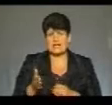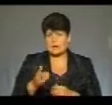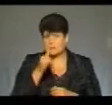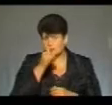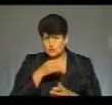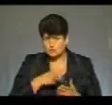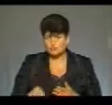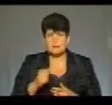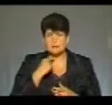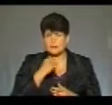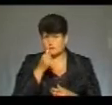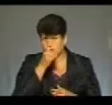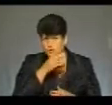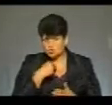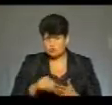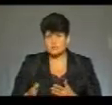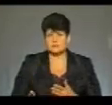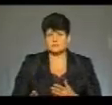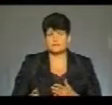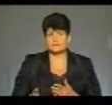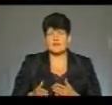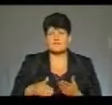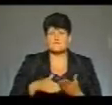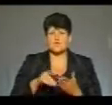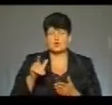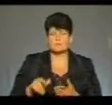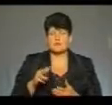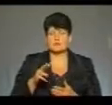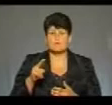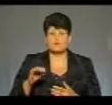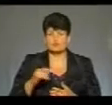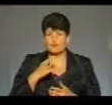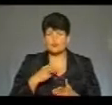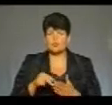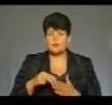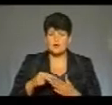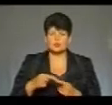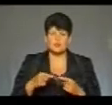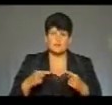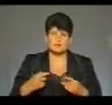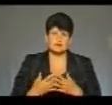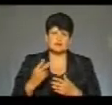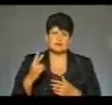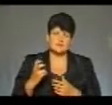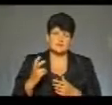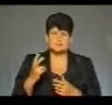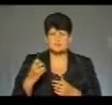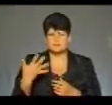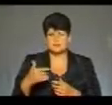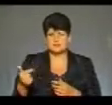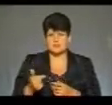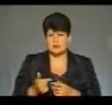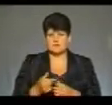кожен тиждень м'яса не може купити. Волонтерка Мар'яна Позунь каже, закуповує товарів приблизно на 200-250